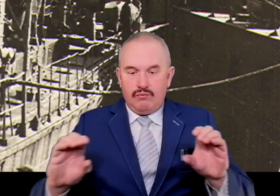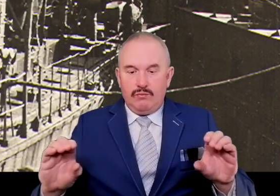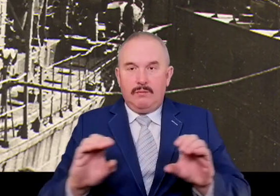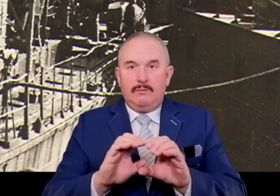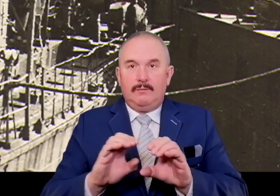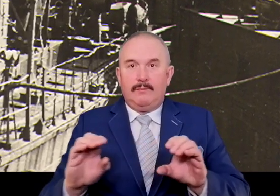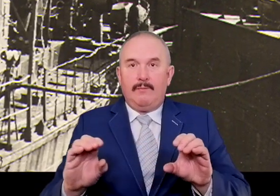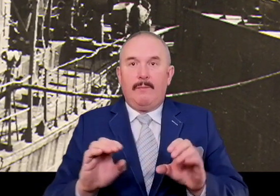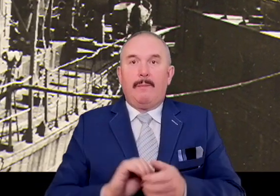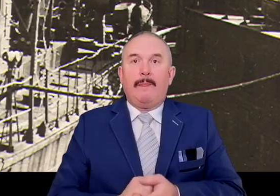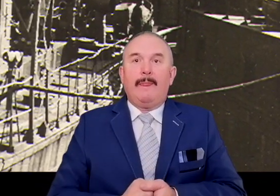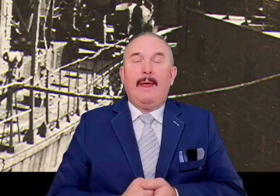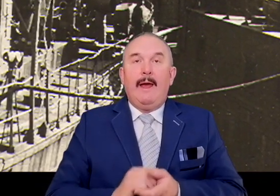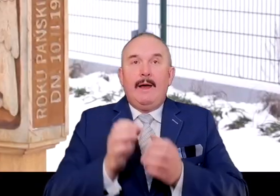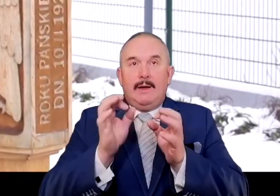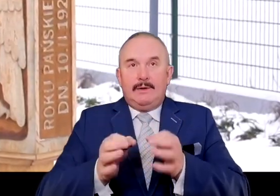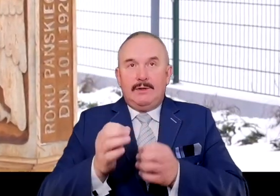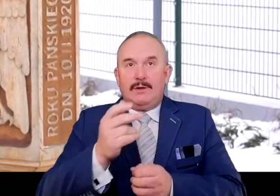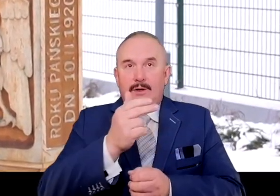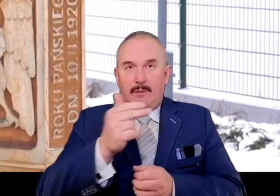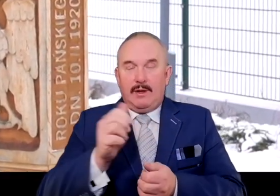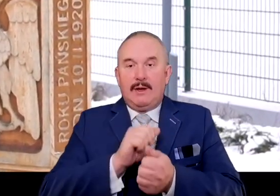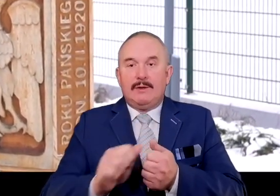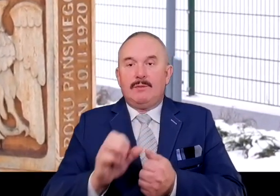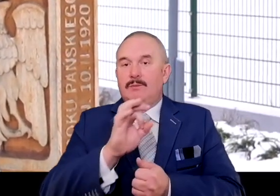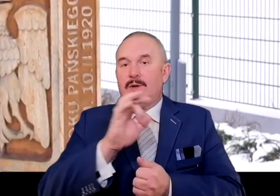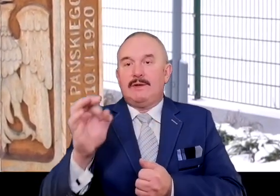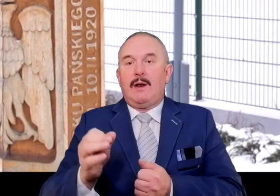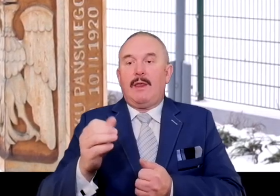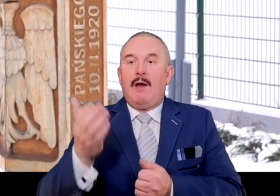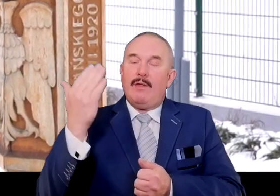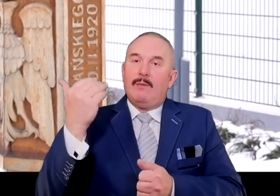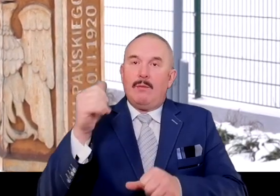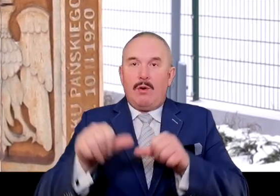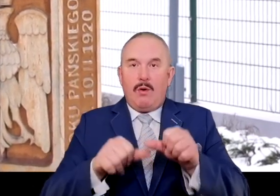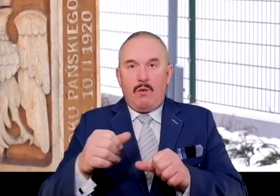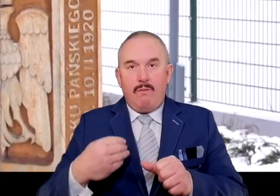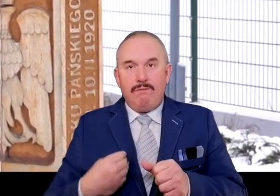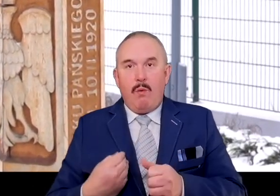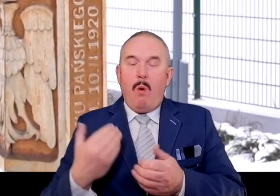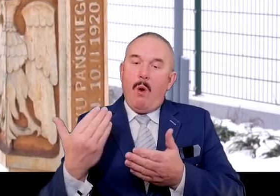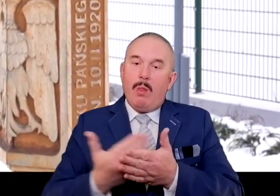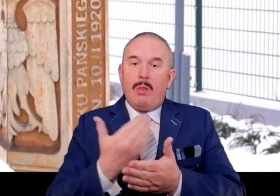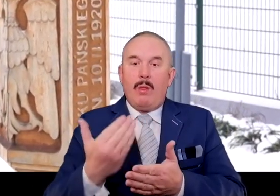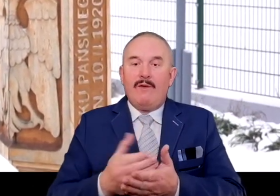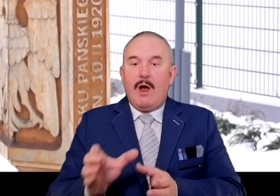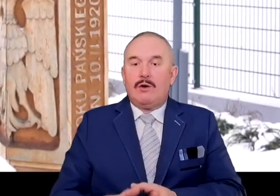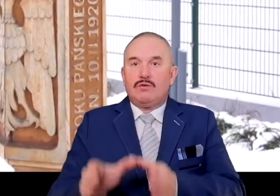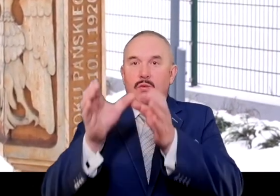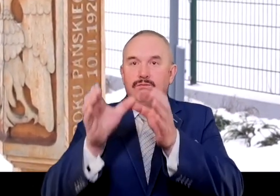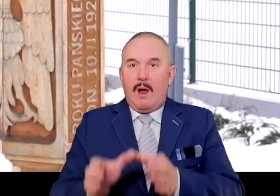do naszego dzisiejszego tematu, znajdujemy się przy postawionej tutaj w ubiegłym roku rekonstrukcji